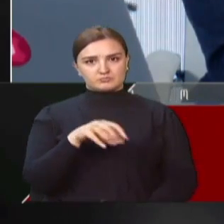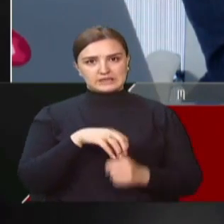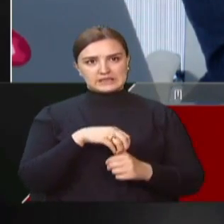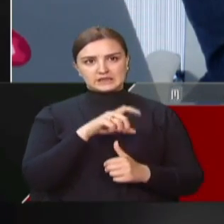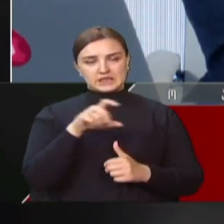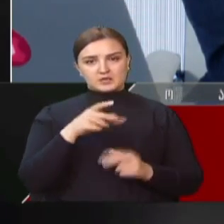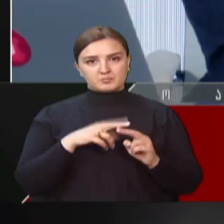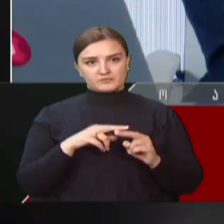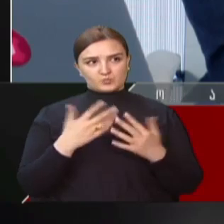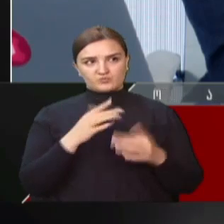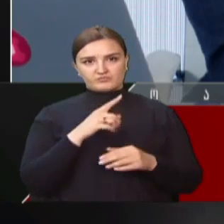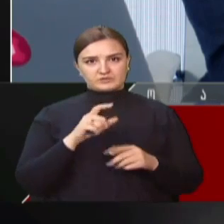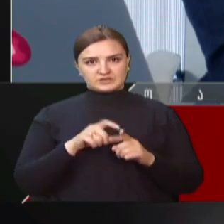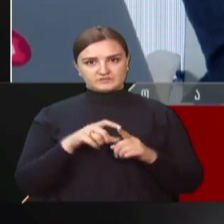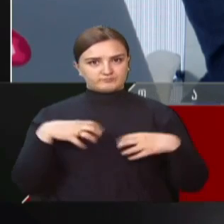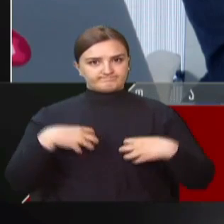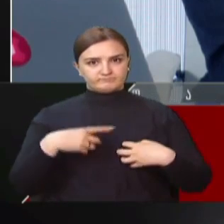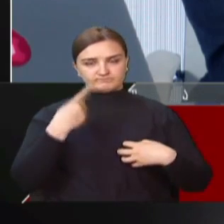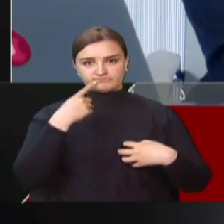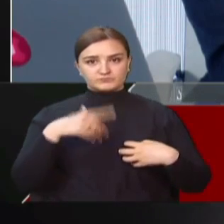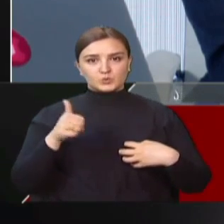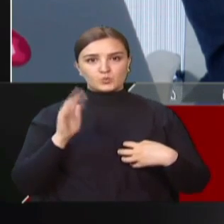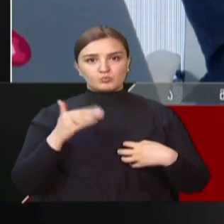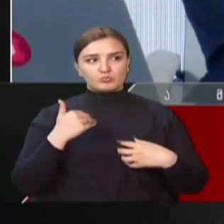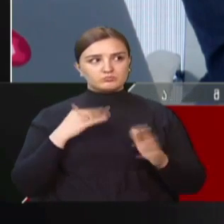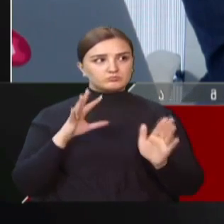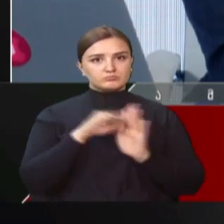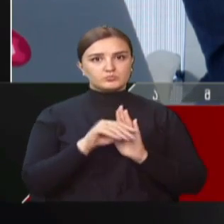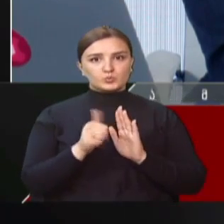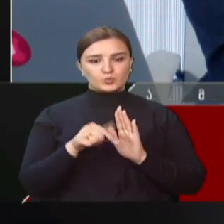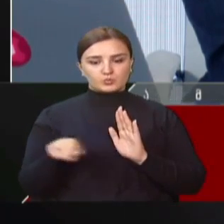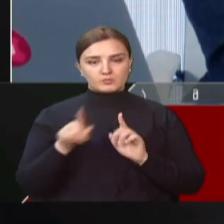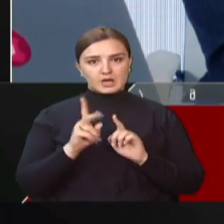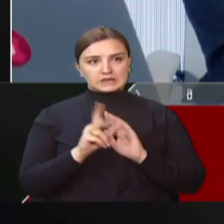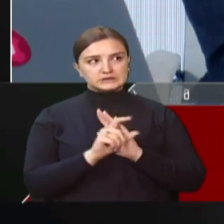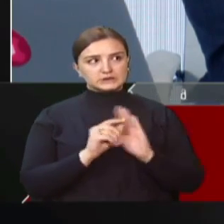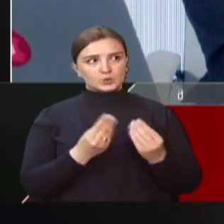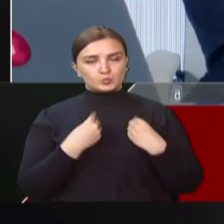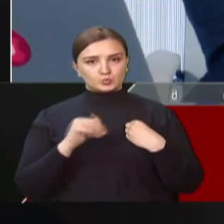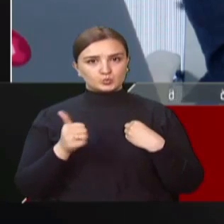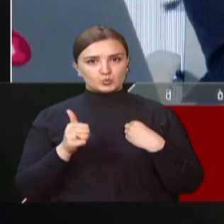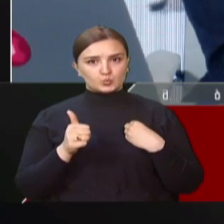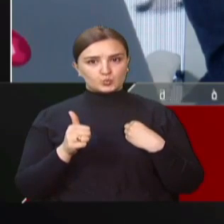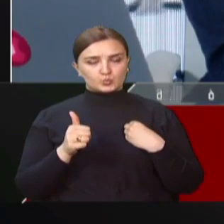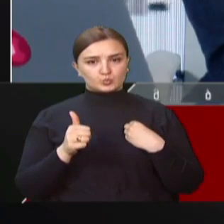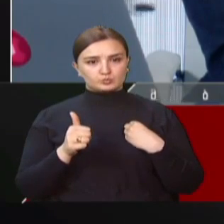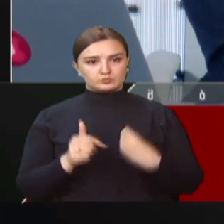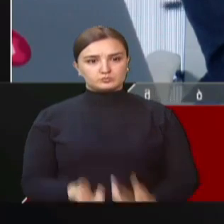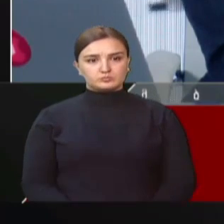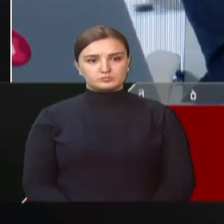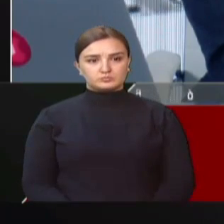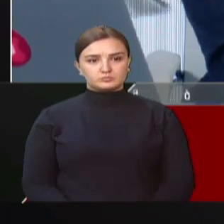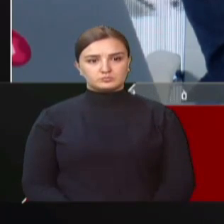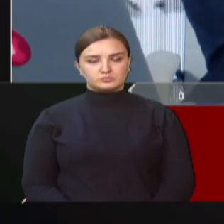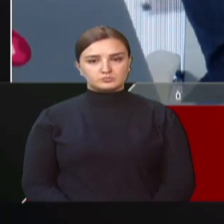ჩვენს ურთიერთობაზე დასავლელ პარტნიორებთან და ასევე იმ მიზანს თან რომლის მიღწევა წლის ბოლოს გვინდა დადებითი პასუხი სტატუსზე?